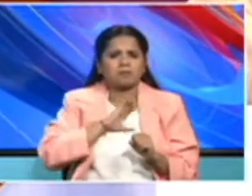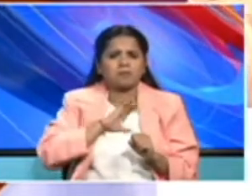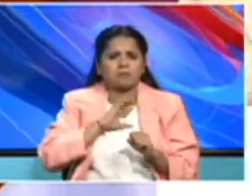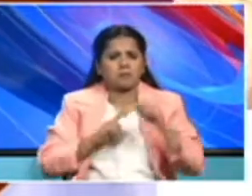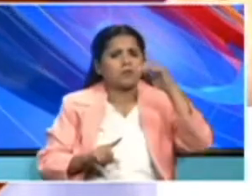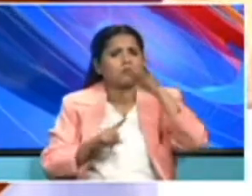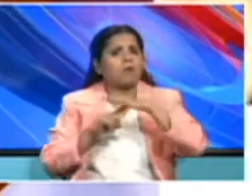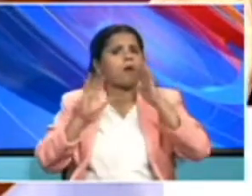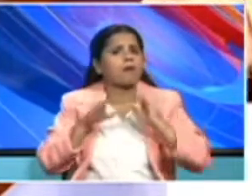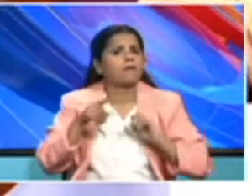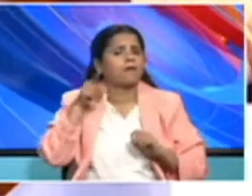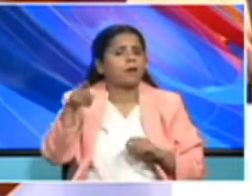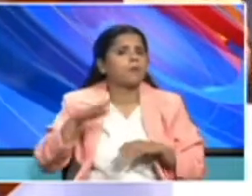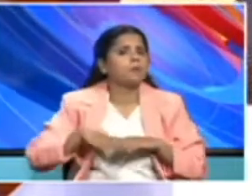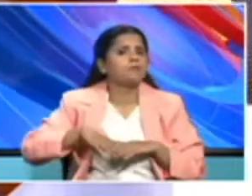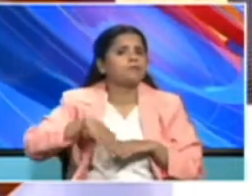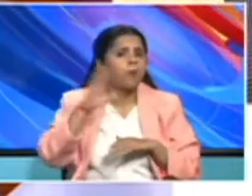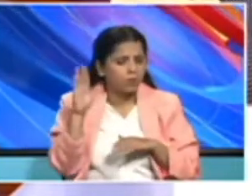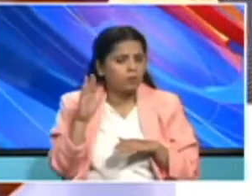टॉप पर होते हैं।